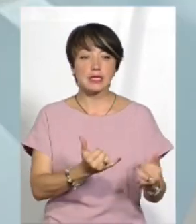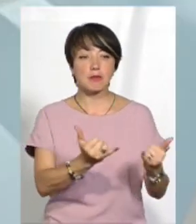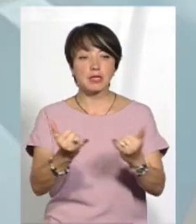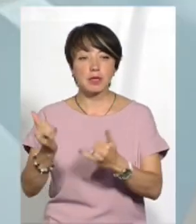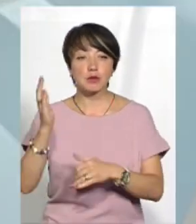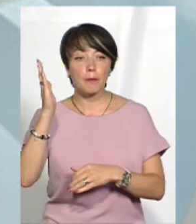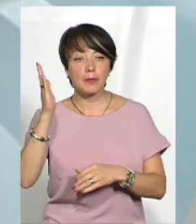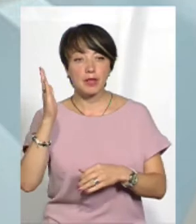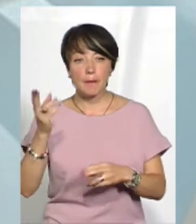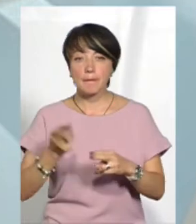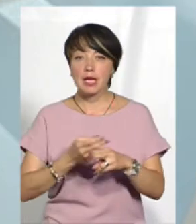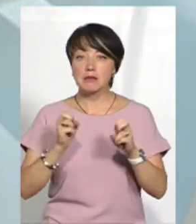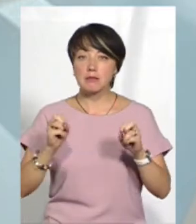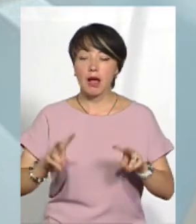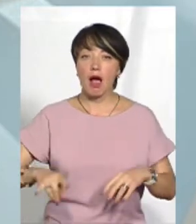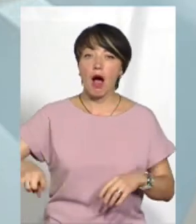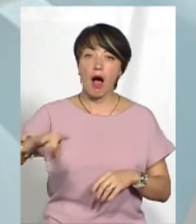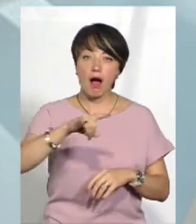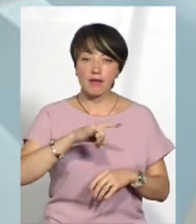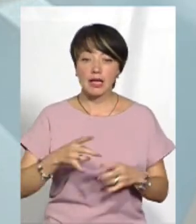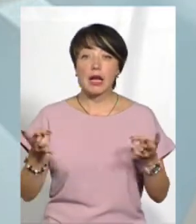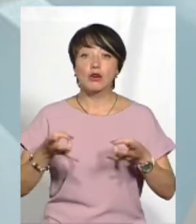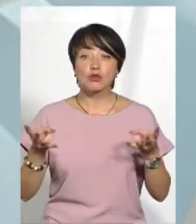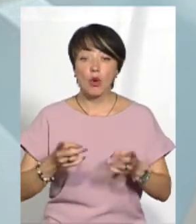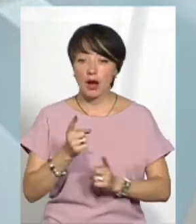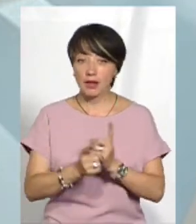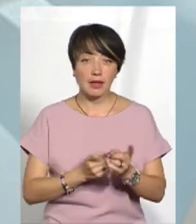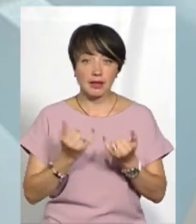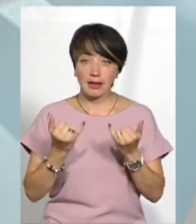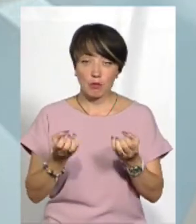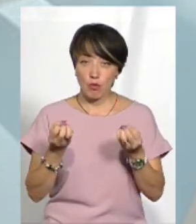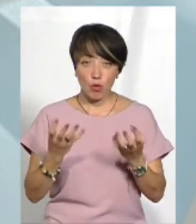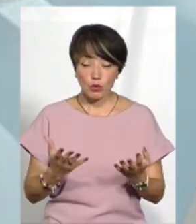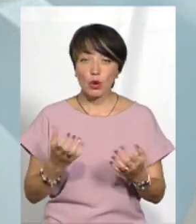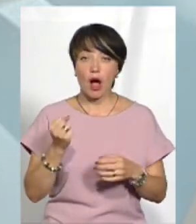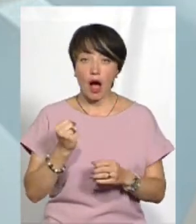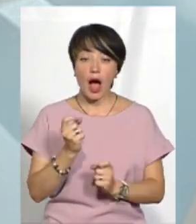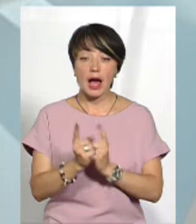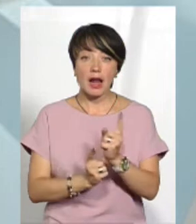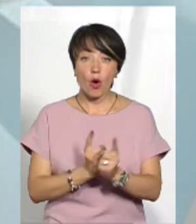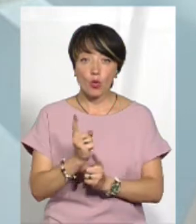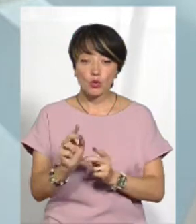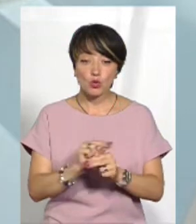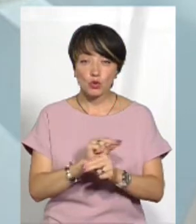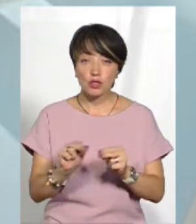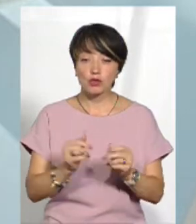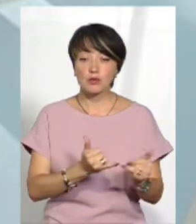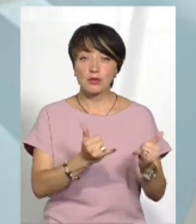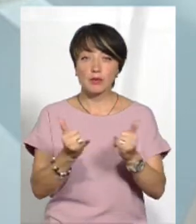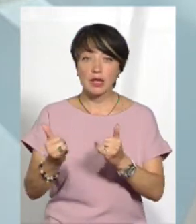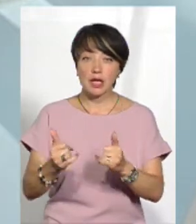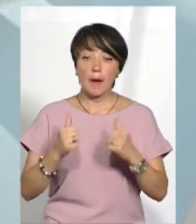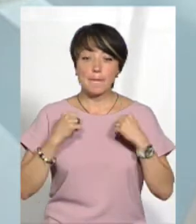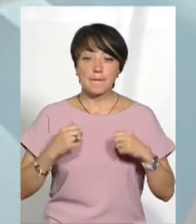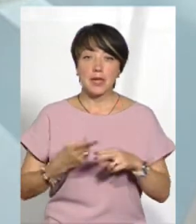перспективу авіабезпеки. Для чого реконструкція? Реконструкція не для реконструкції, а реконструкція, щоб забезпечити